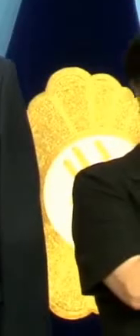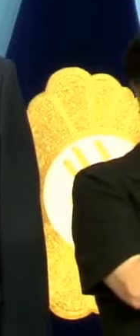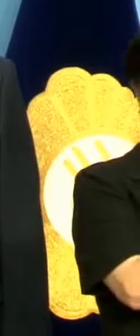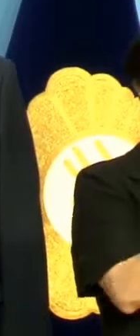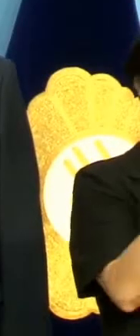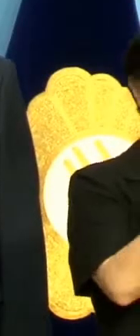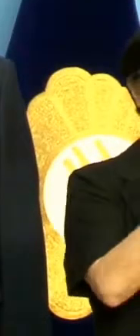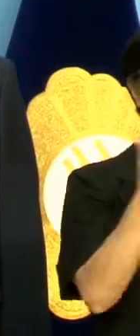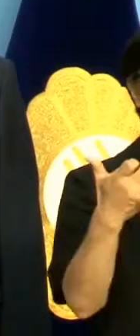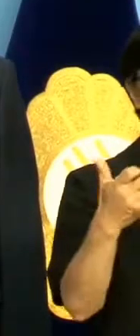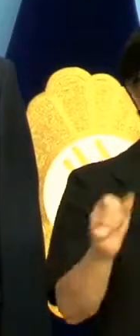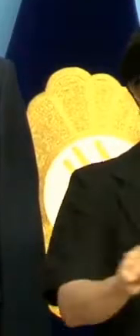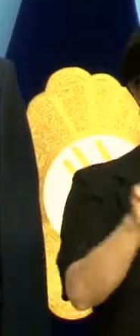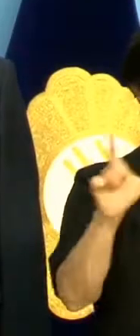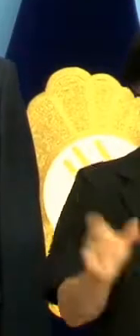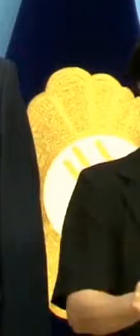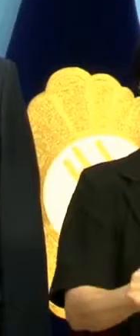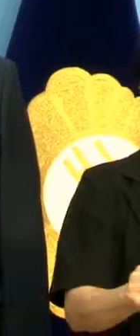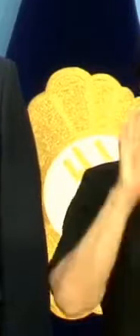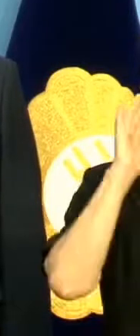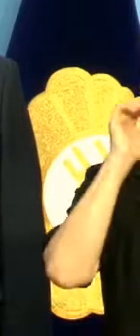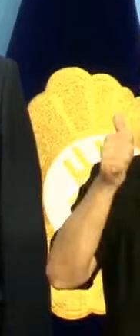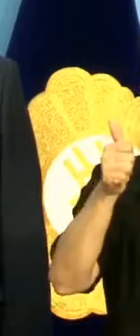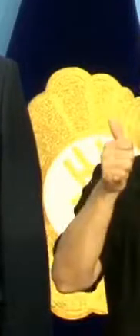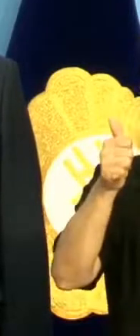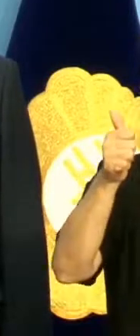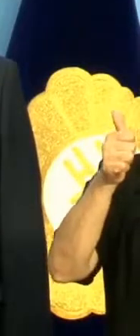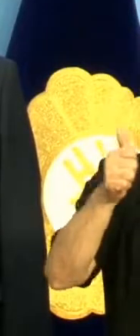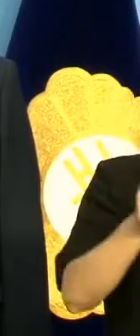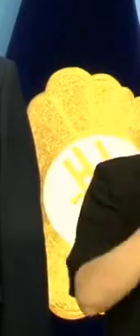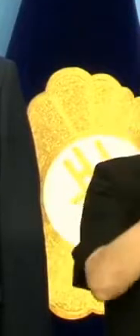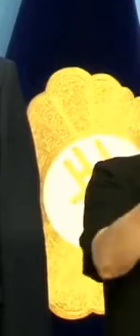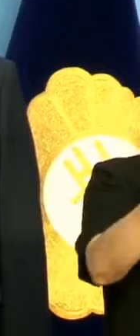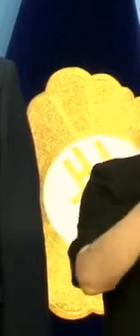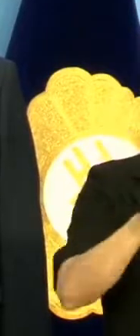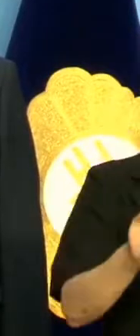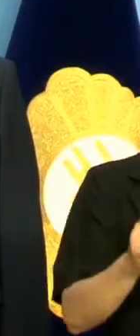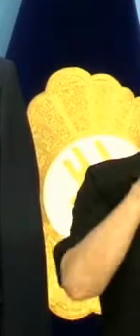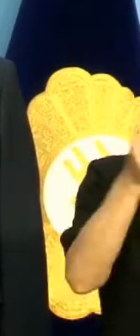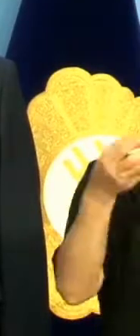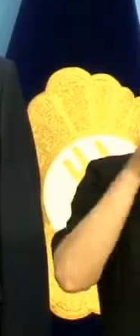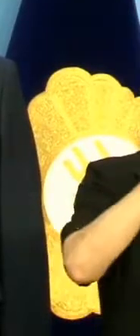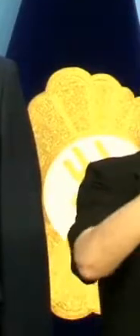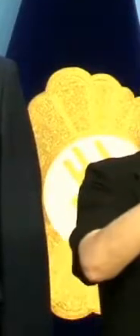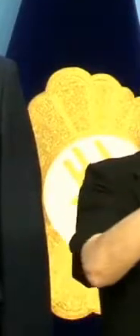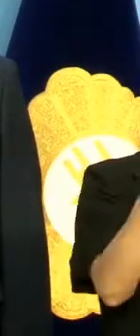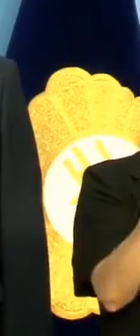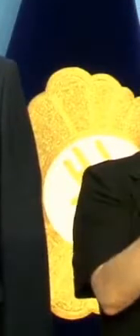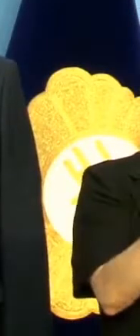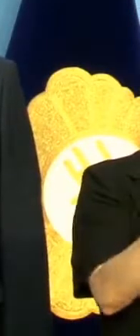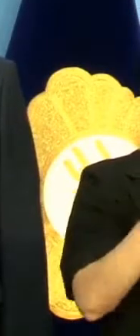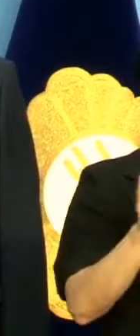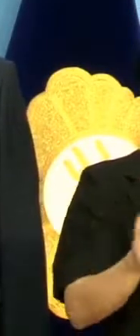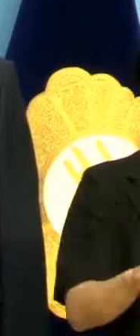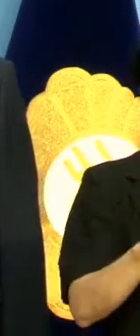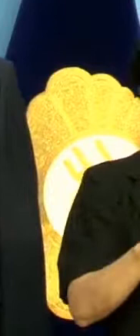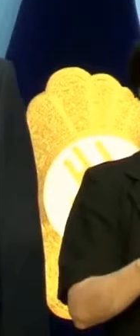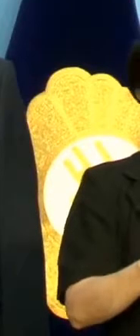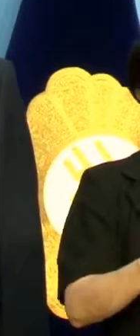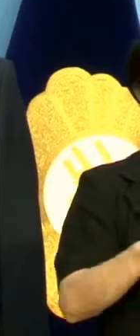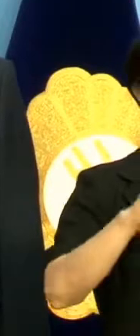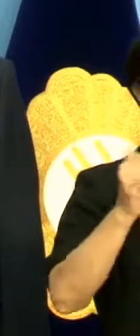2018년 7월 대통령 사이가 타이 스타 제 3 치여 받는 것으로 발전했다 가 이건희 11대